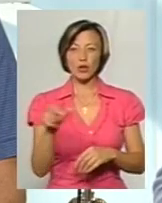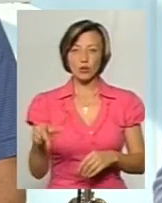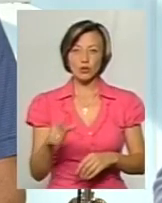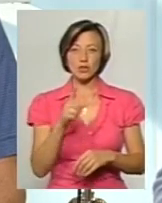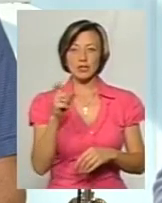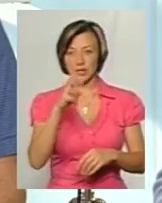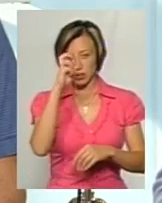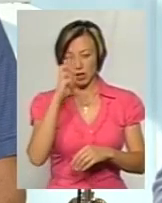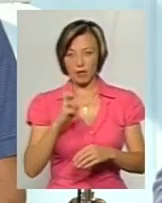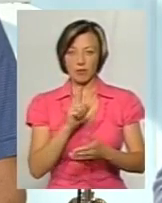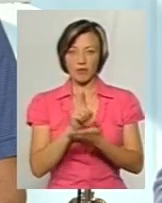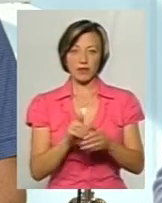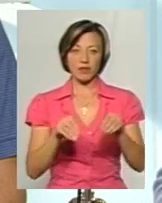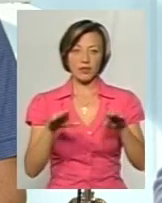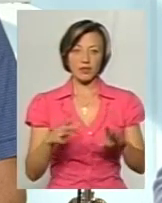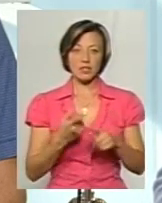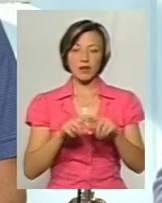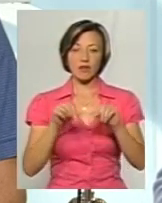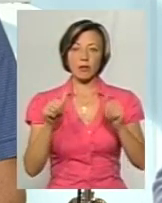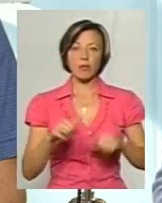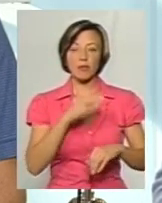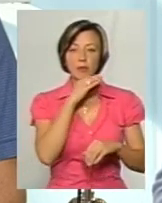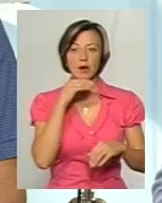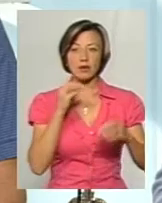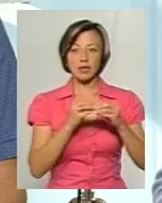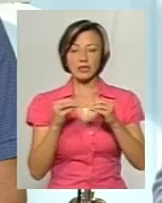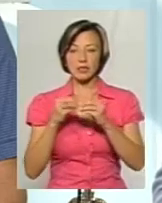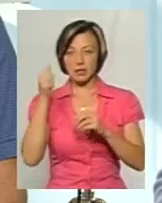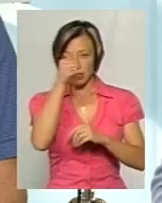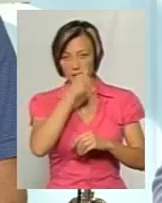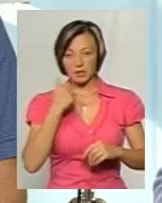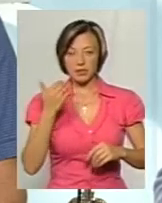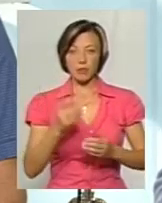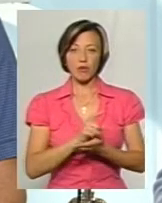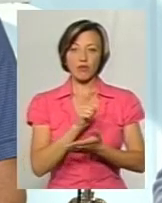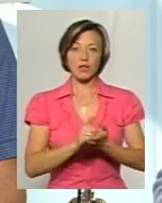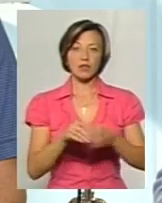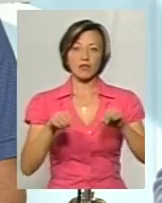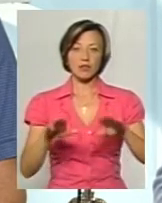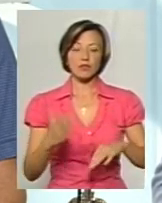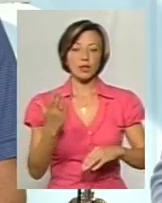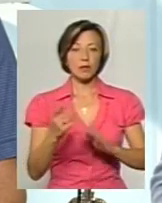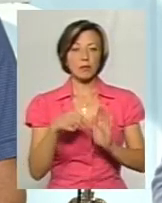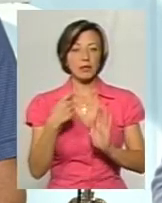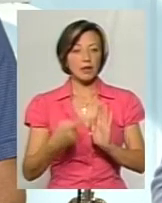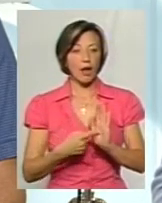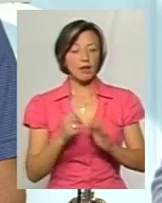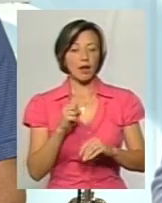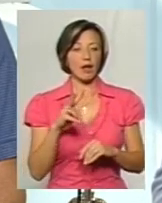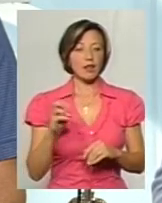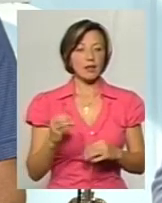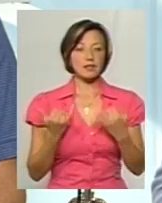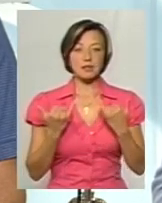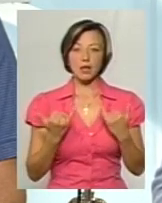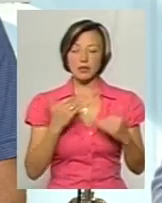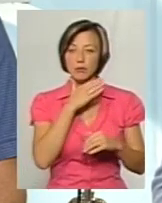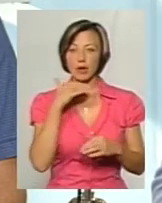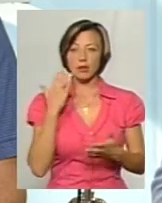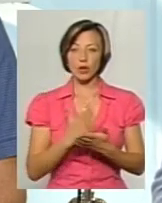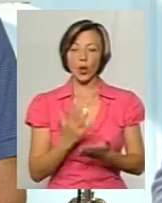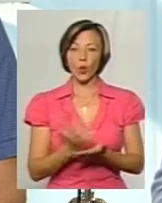них держава повинна вирішуватися. Це формувалося багатьма десятиліттями, повинна вирішити їхні питання. Водночас зараз дуже є